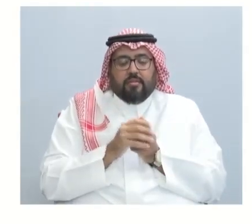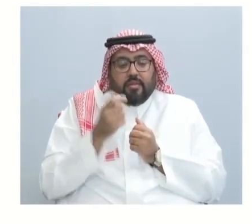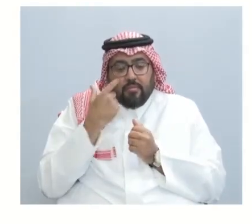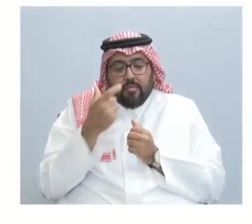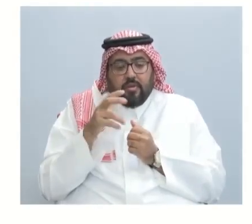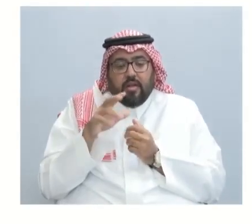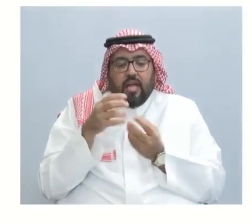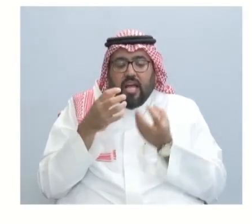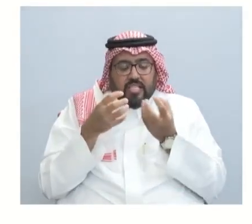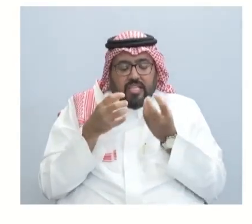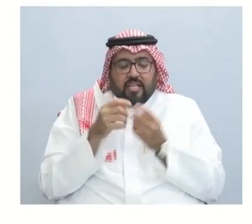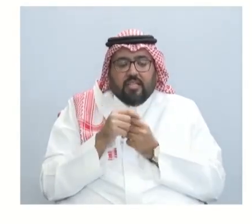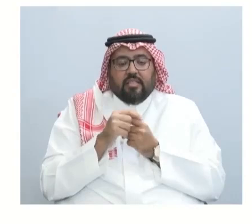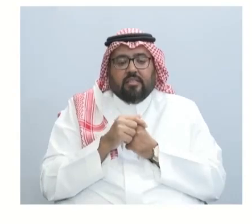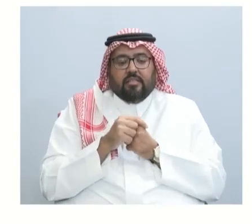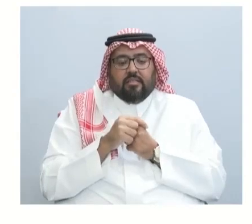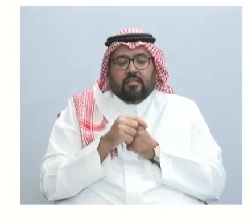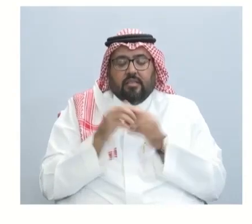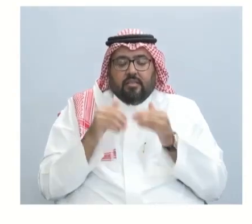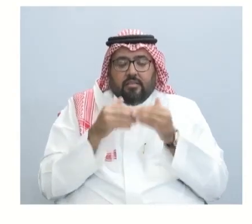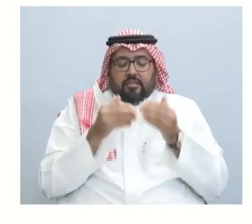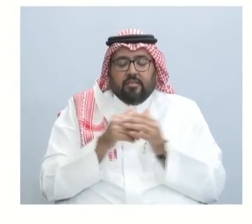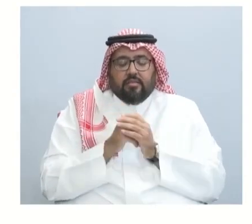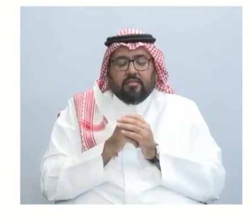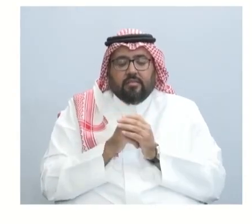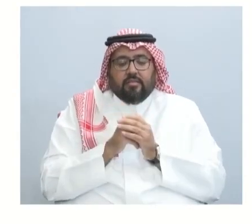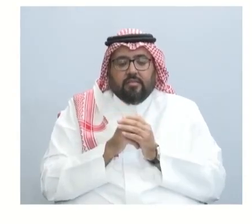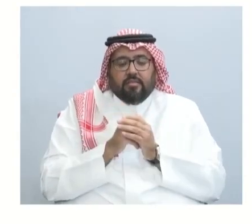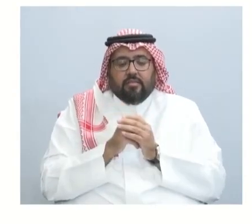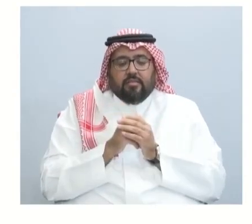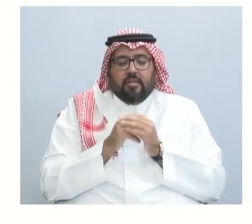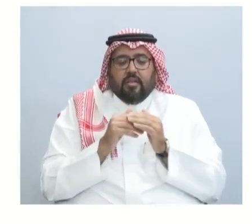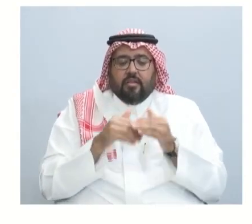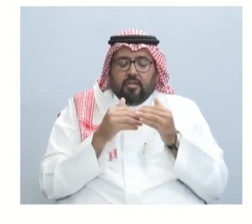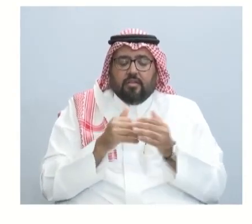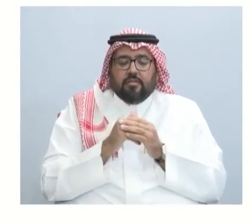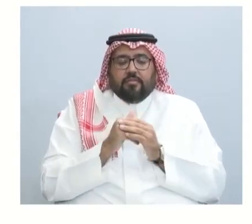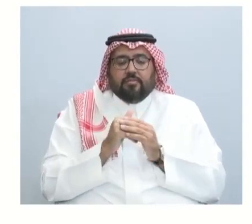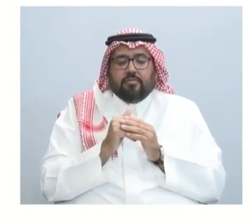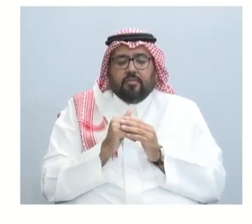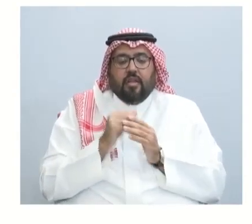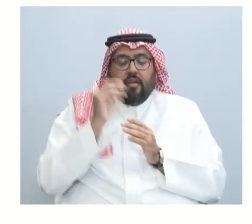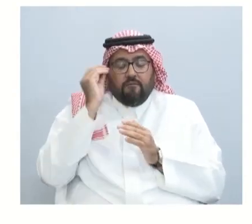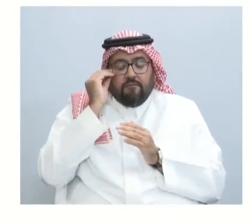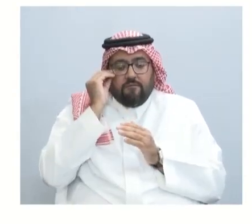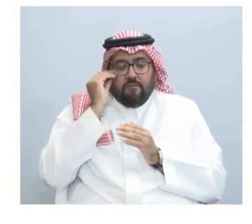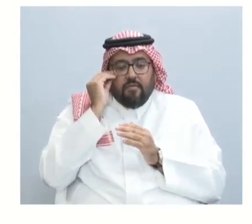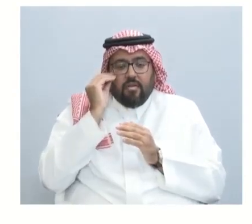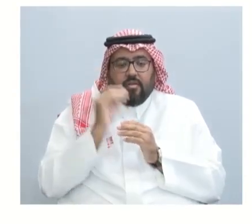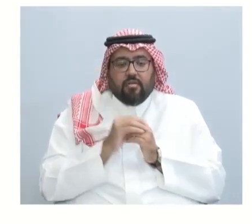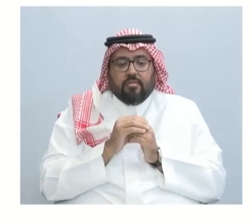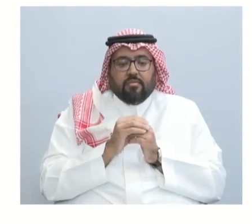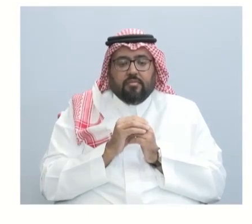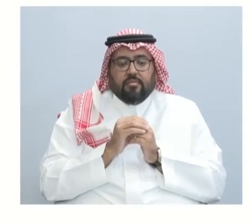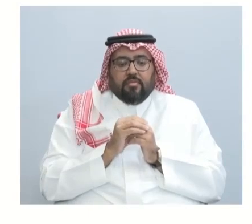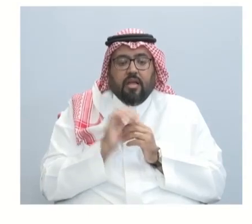الحصى الصغيره في الخطوه الرابعه نستطيع ان نتعرف على هذه